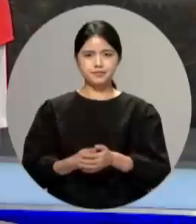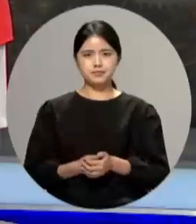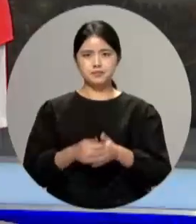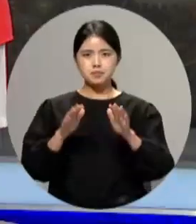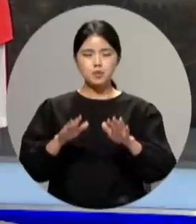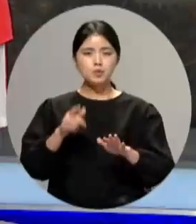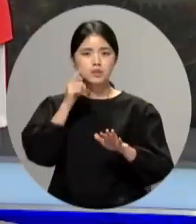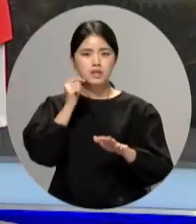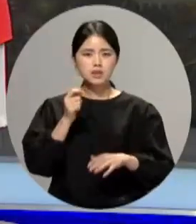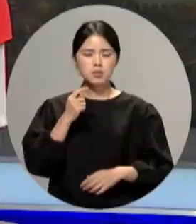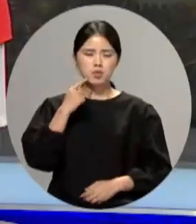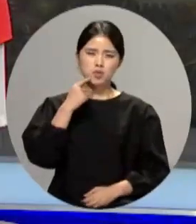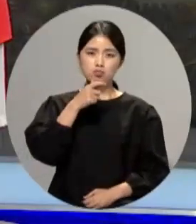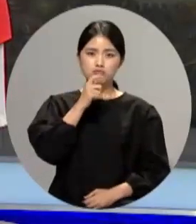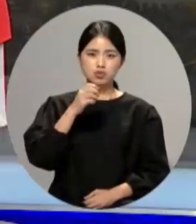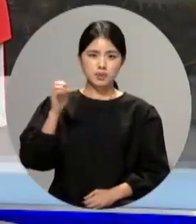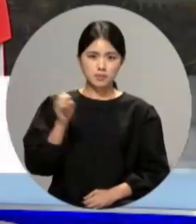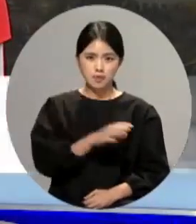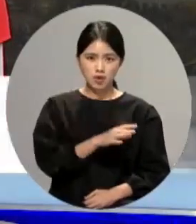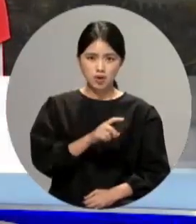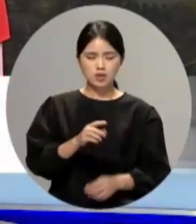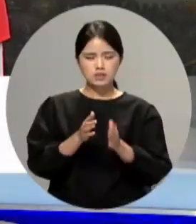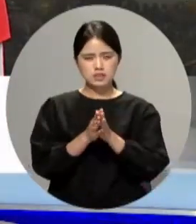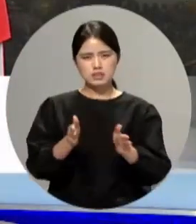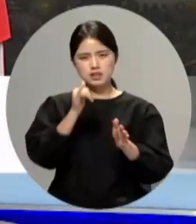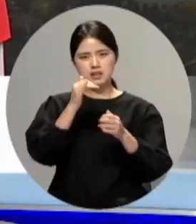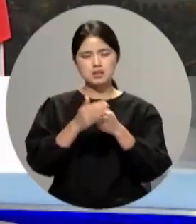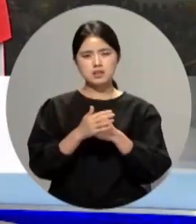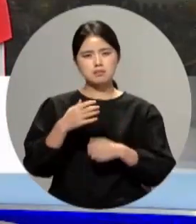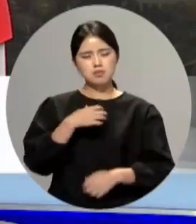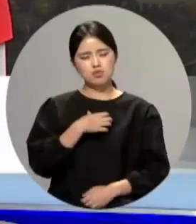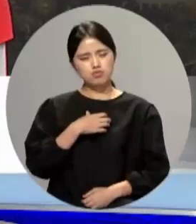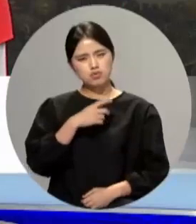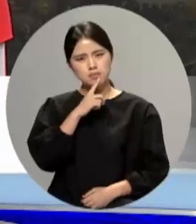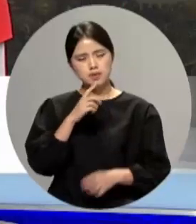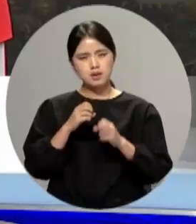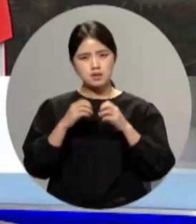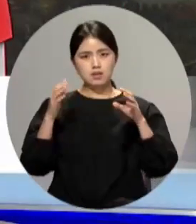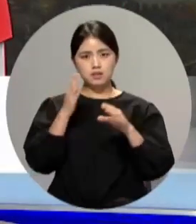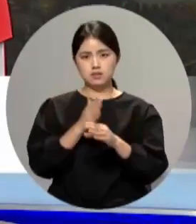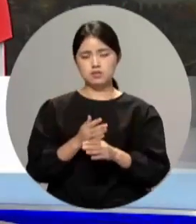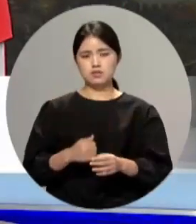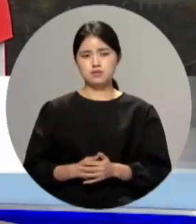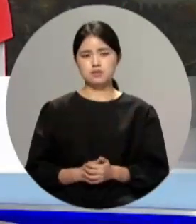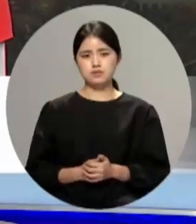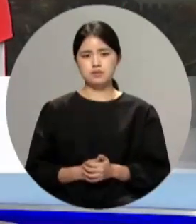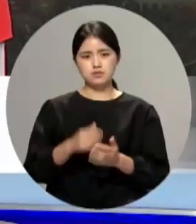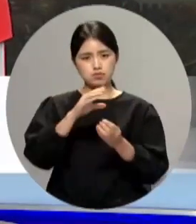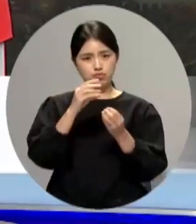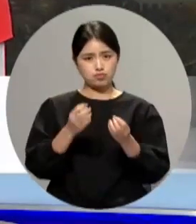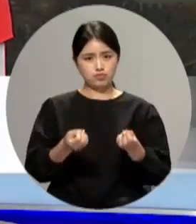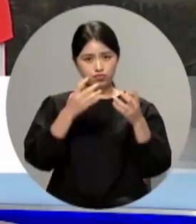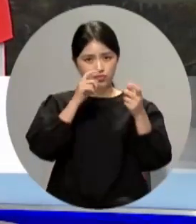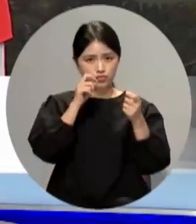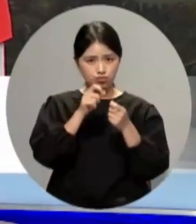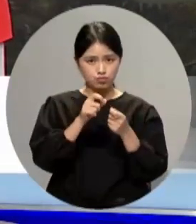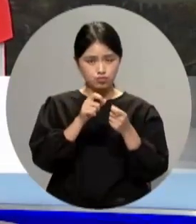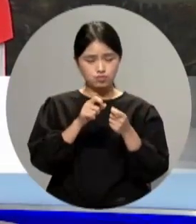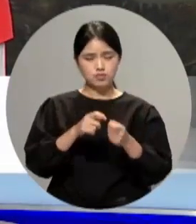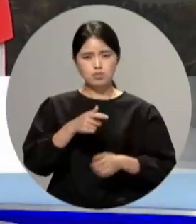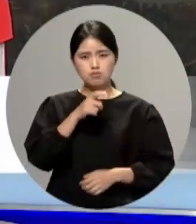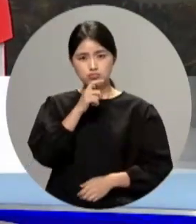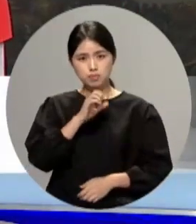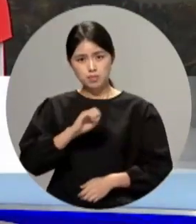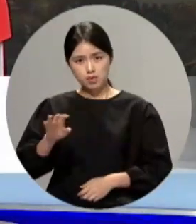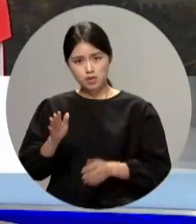네, 오늘 일본의 오염수 방류가 본격적으로 개시되면서 우려와 성토의 목소리가 높습니다. 추석을 코앞에 두고 방류가